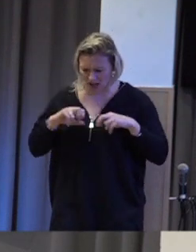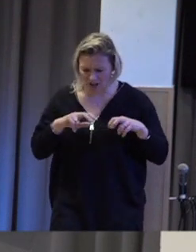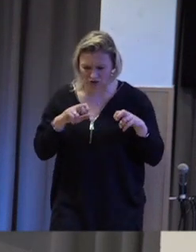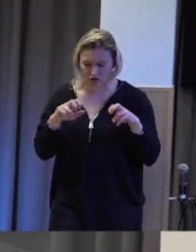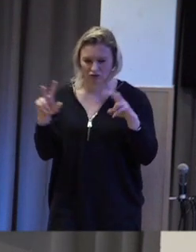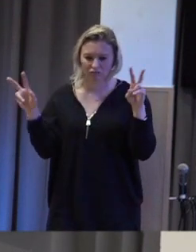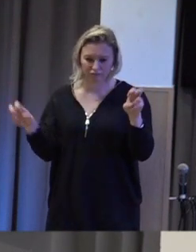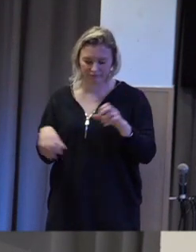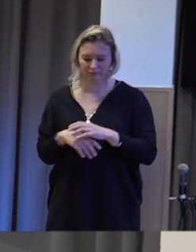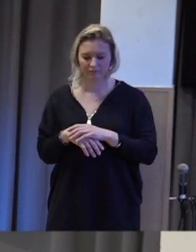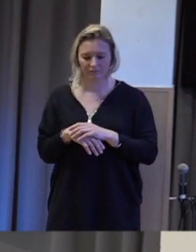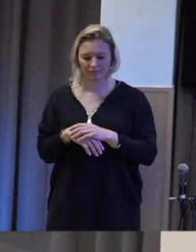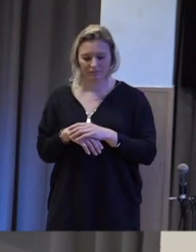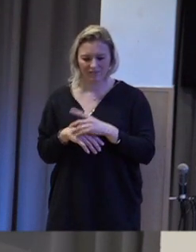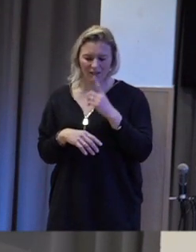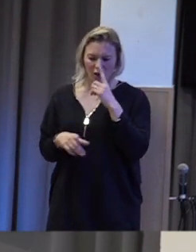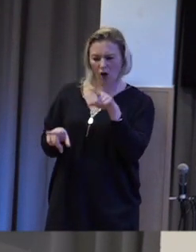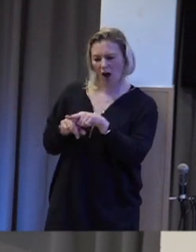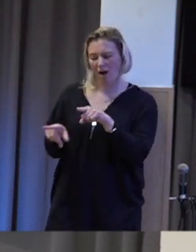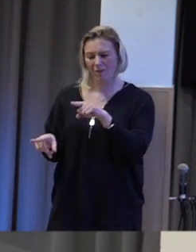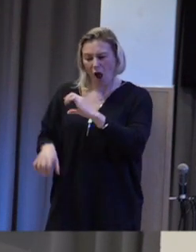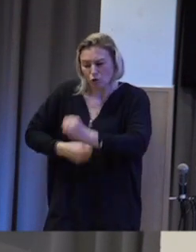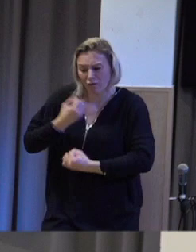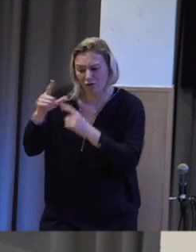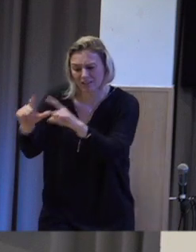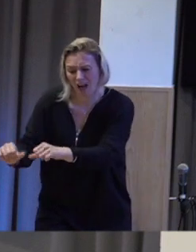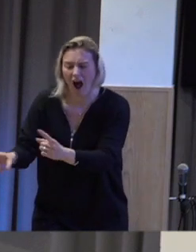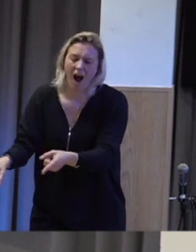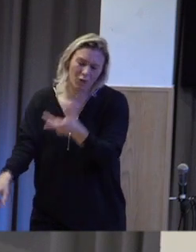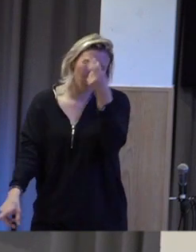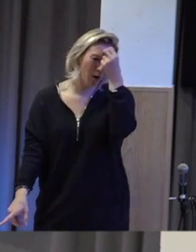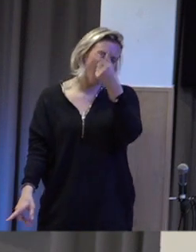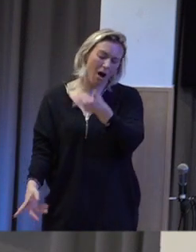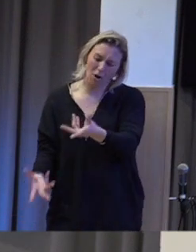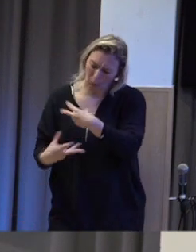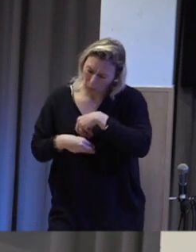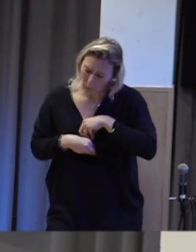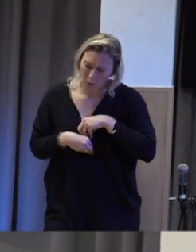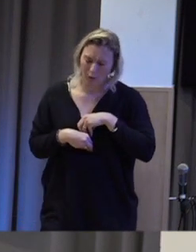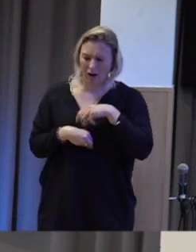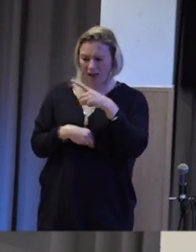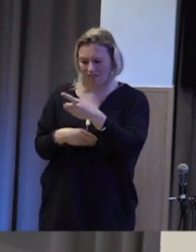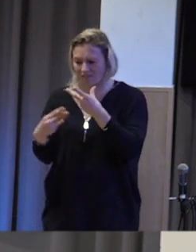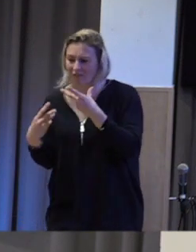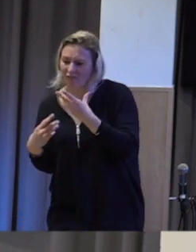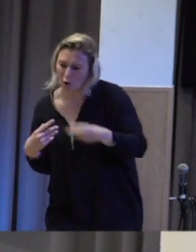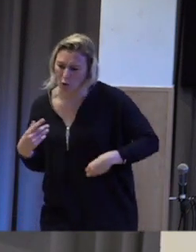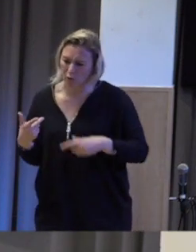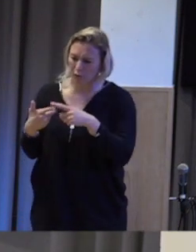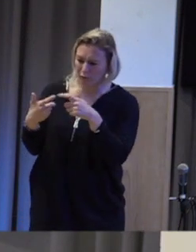Sentiment qui porte à plaindre autrui et à partager ses souffrances, supporter les fautes et les faiblesses de son prochain